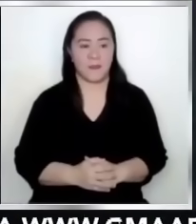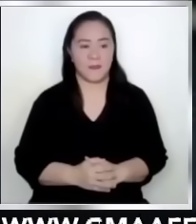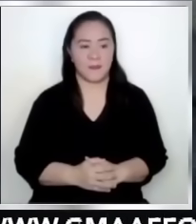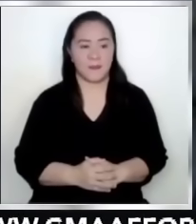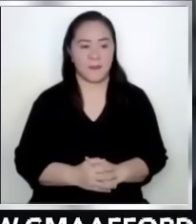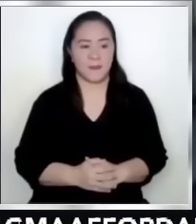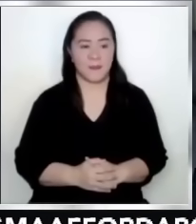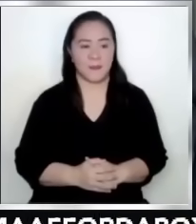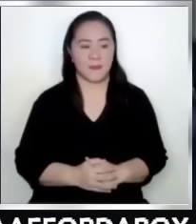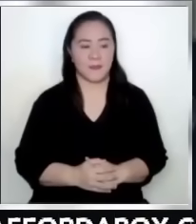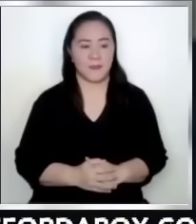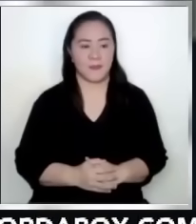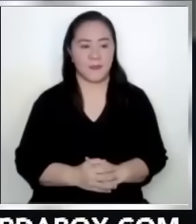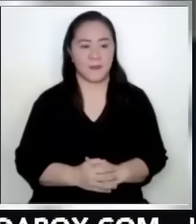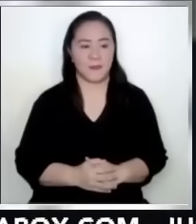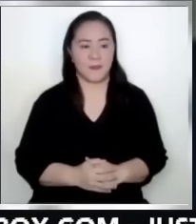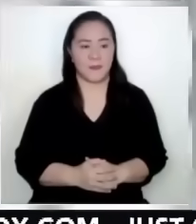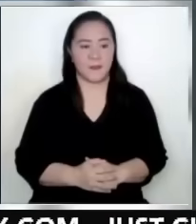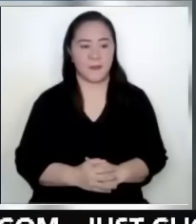kami 24 oras.